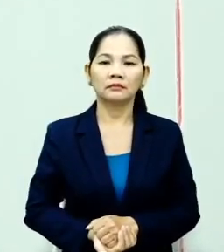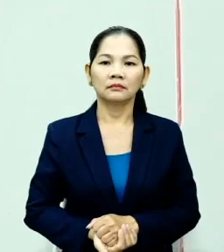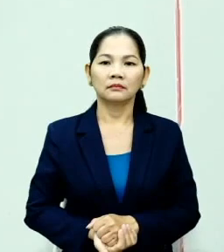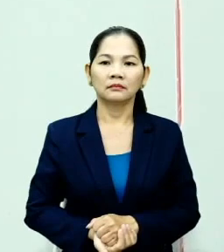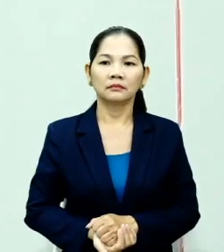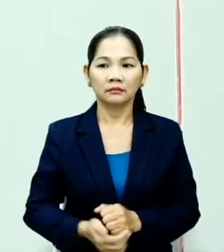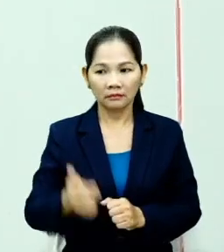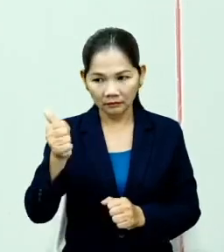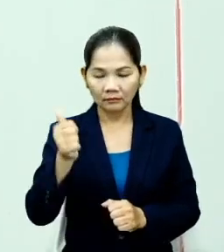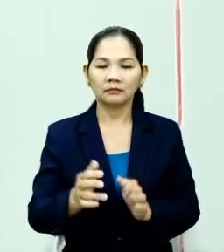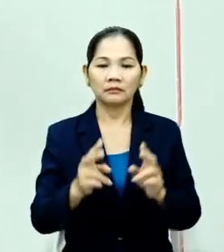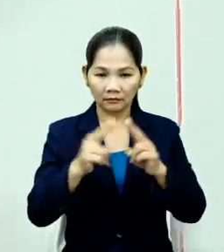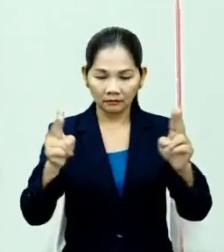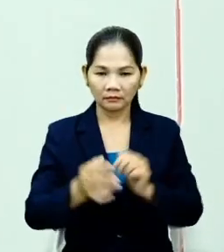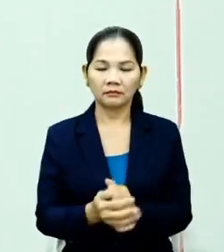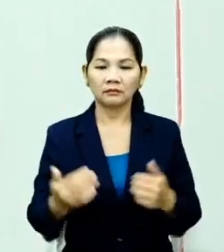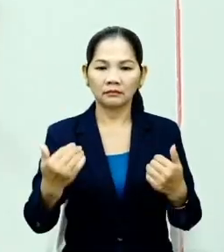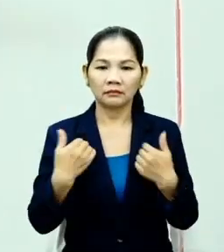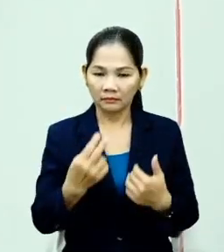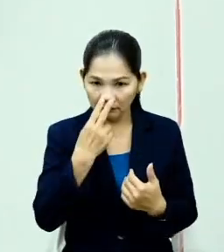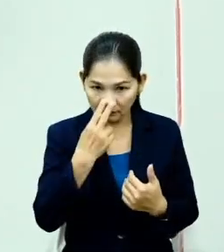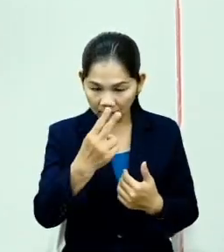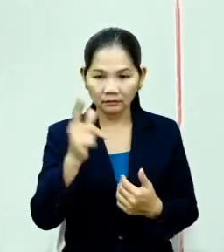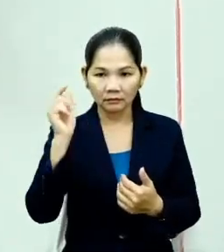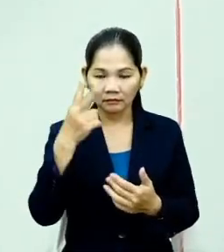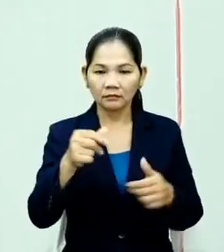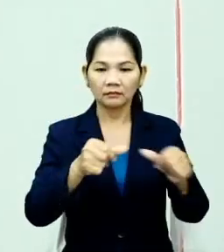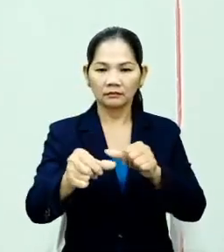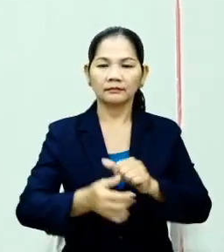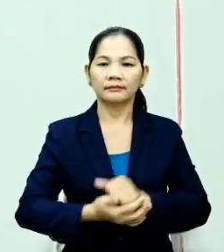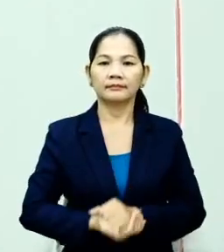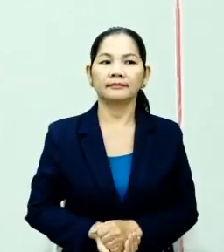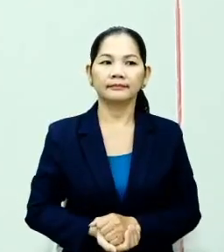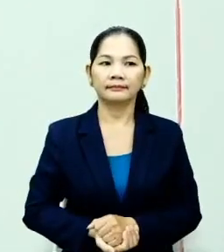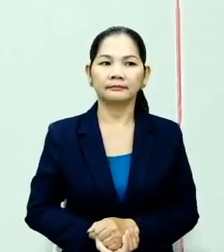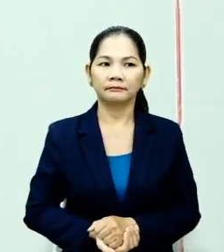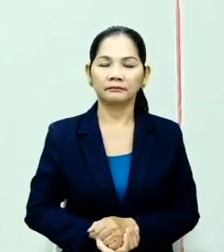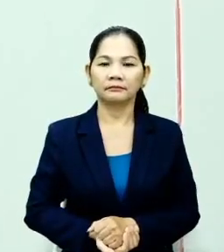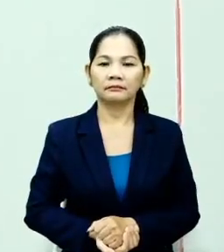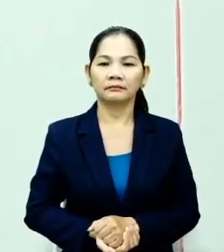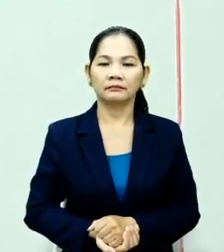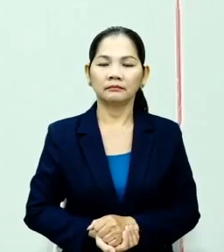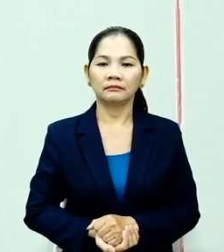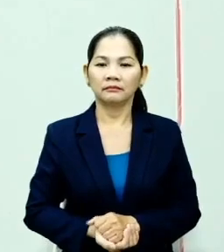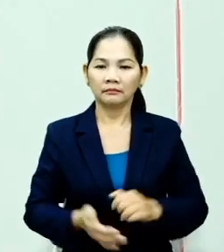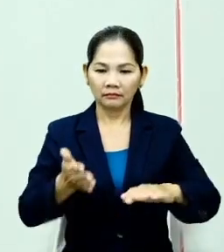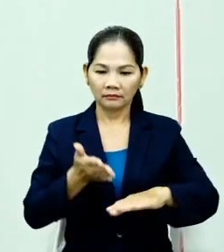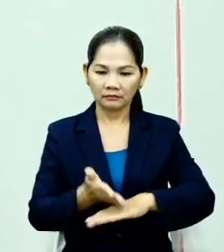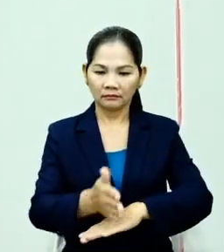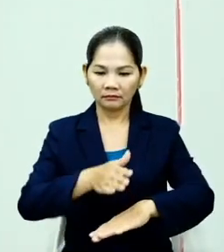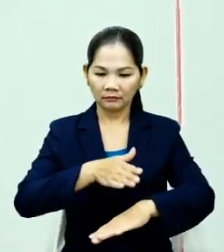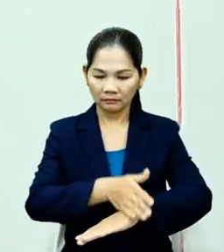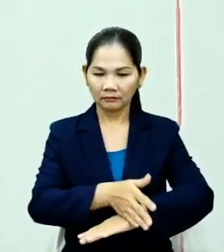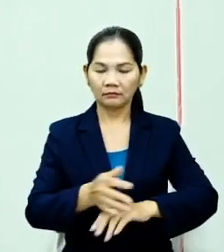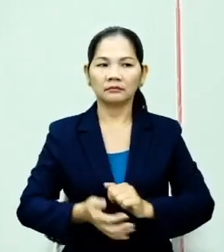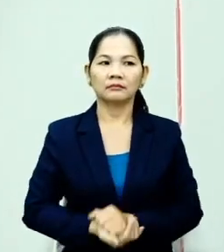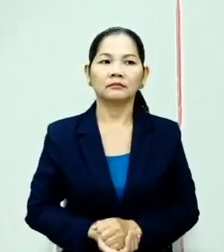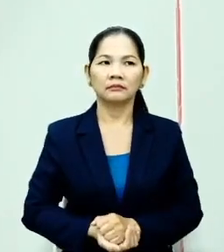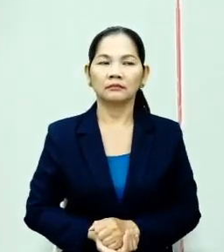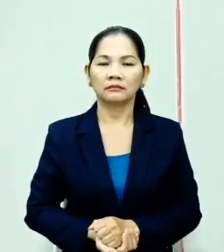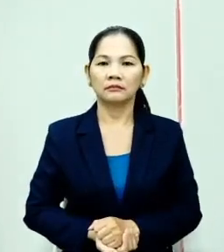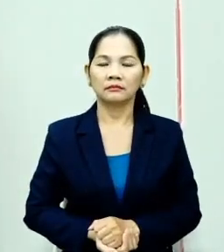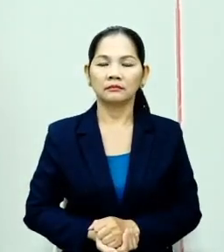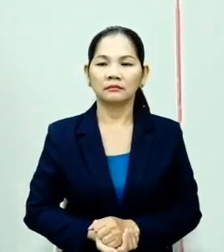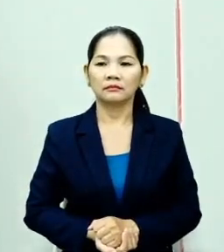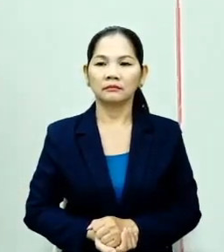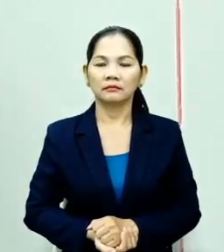chà lọn nè chà lắc con mơ rụp bắn tốp chà rụp này rụp ấy kết con chà rụp mình nô chà mình nô miên sâu đáo mình